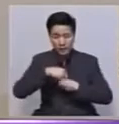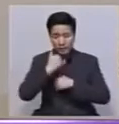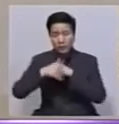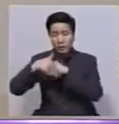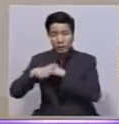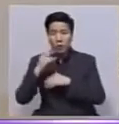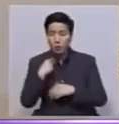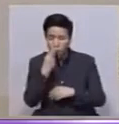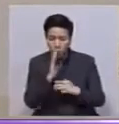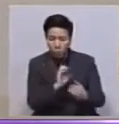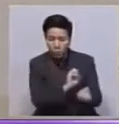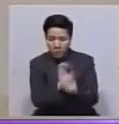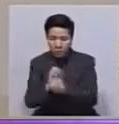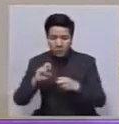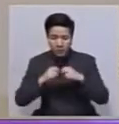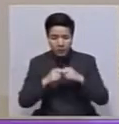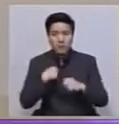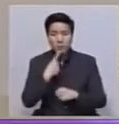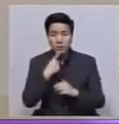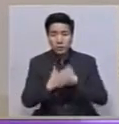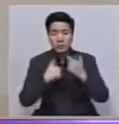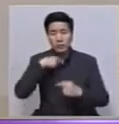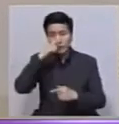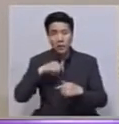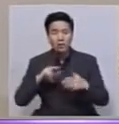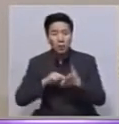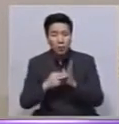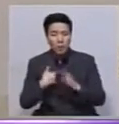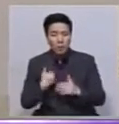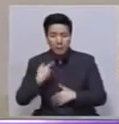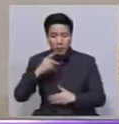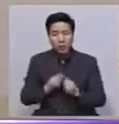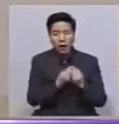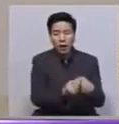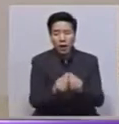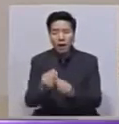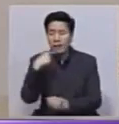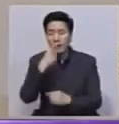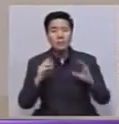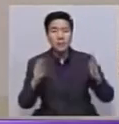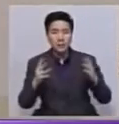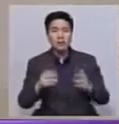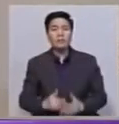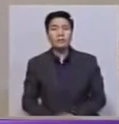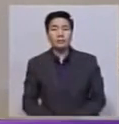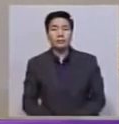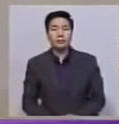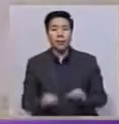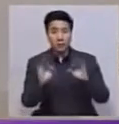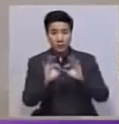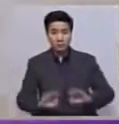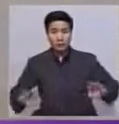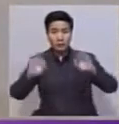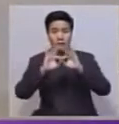นที่ได้รับผลกระทบยืนยันการพัฒนาประเทศไม่มีการเอื้อประโยชน์ให้กับใครค่ะ สิ่งสำคัญประการหนึ่